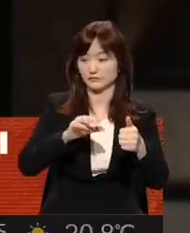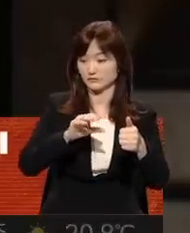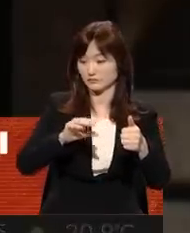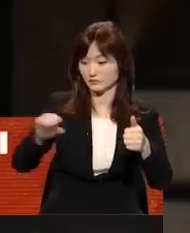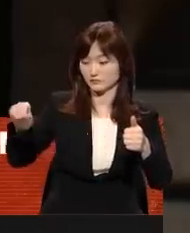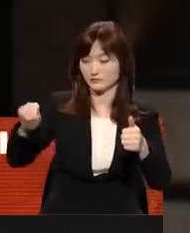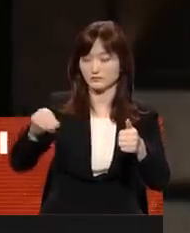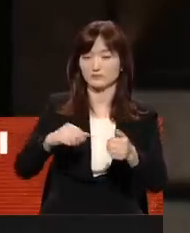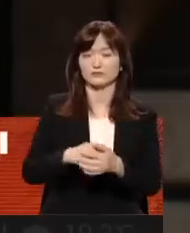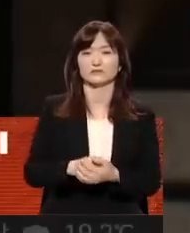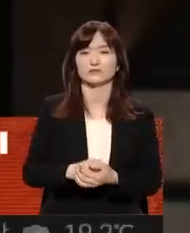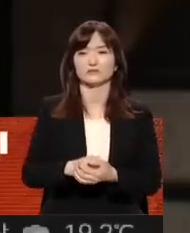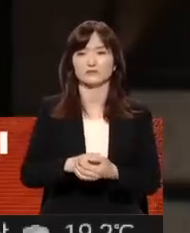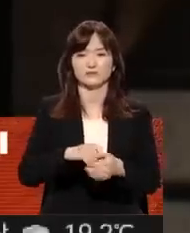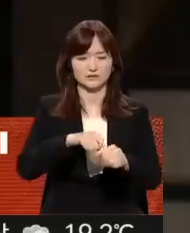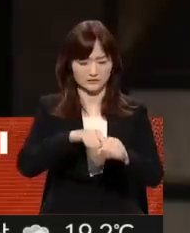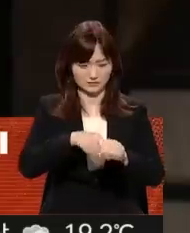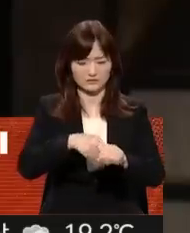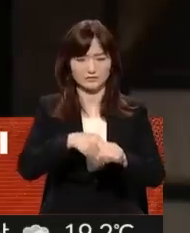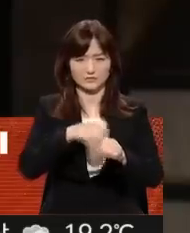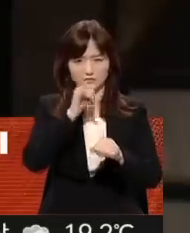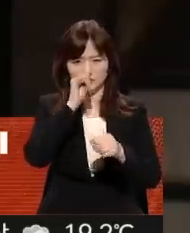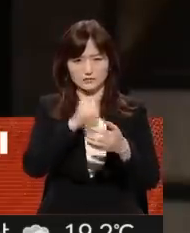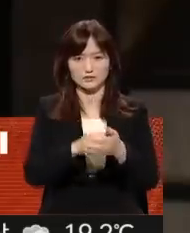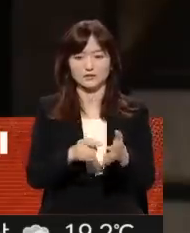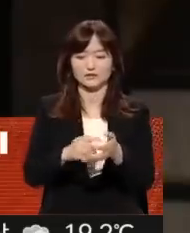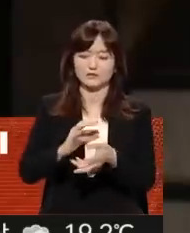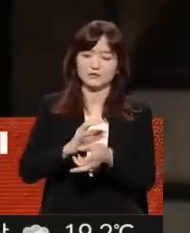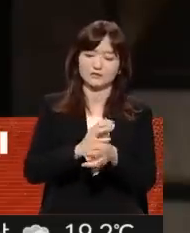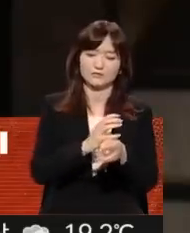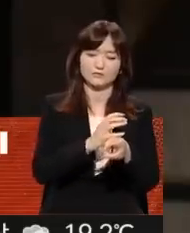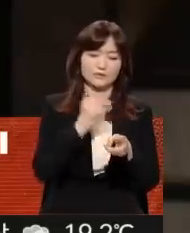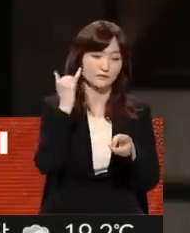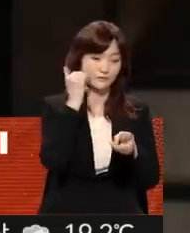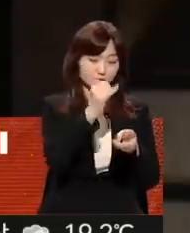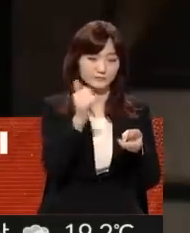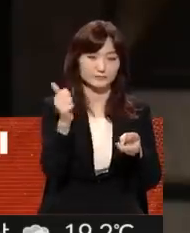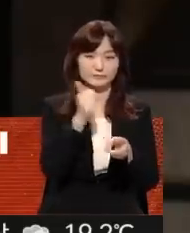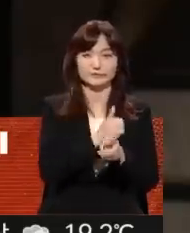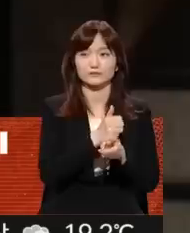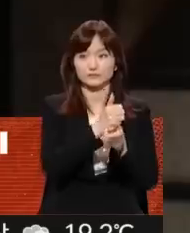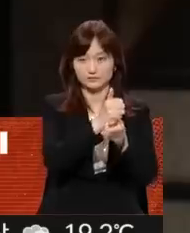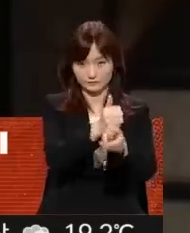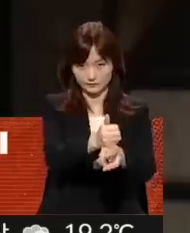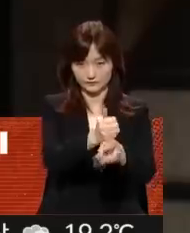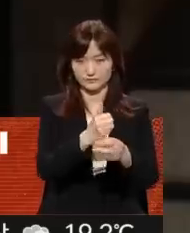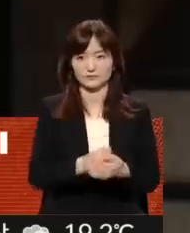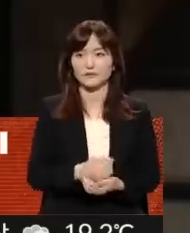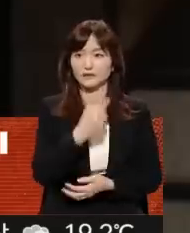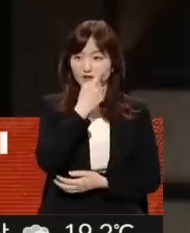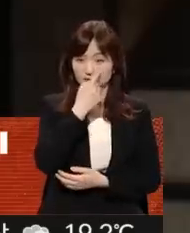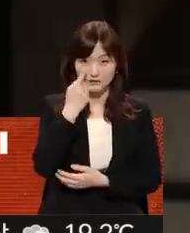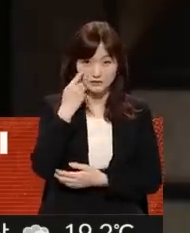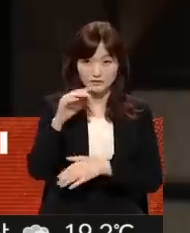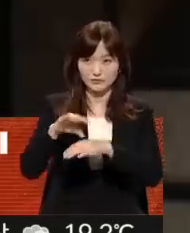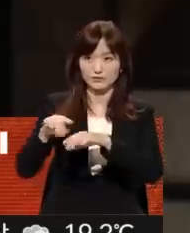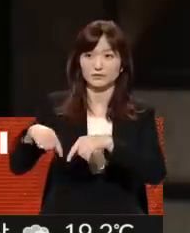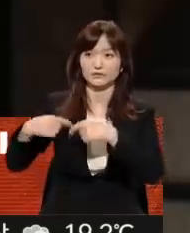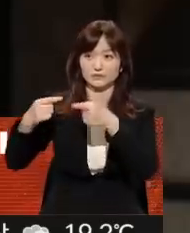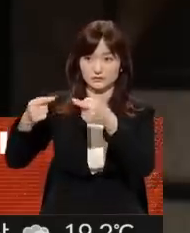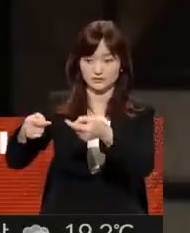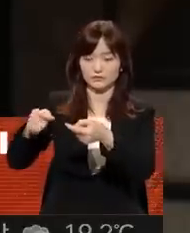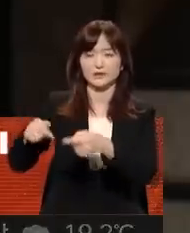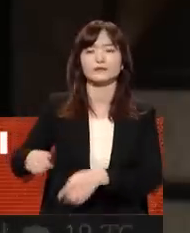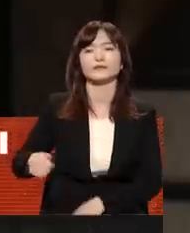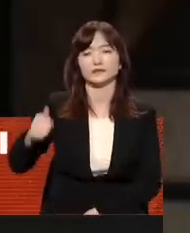있으니까 병원까지 꼭 가시고 지금 앰뷸런스 불렀으니까 앰뷸런스 타시고 병원 가서 확인 받으시고 그리고 방송에 출연하셔라. 그게 더